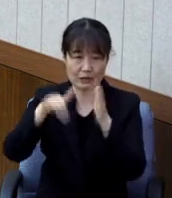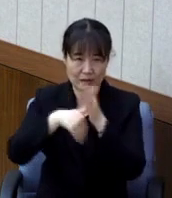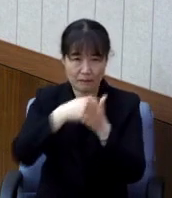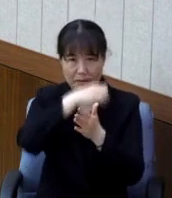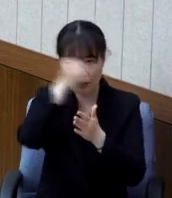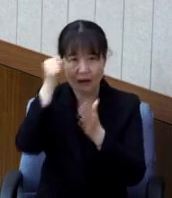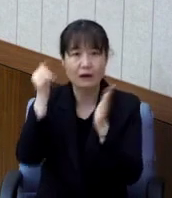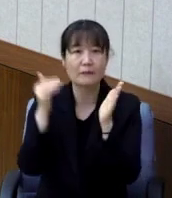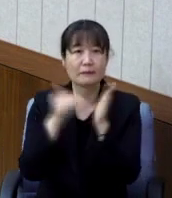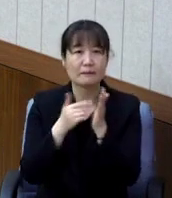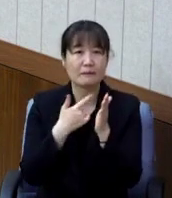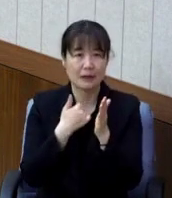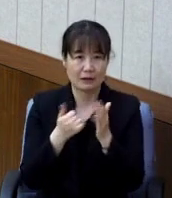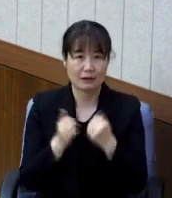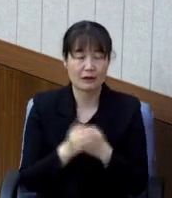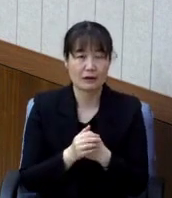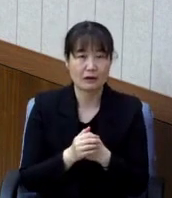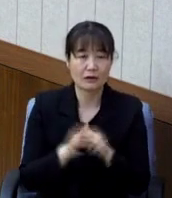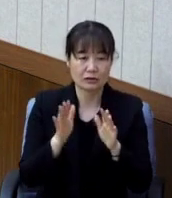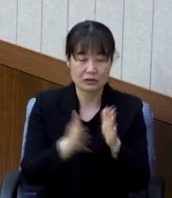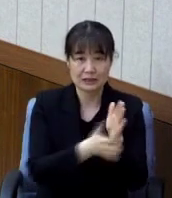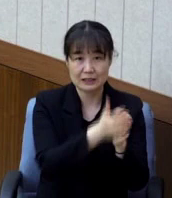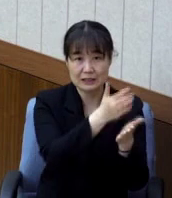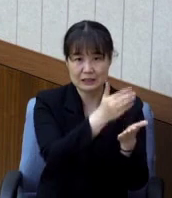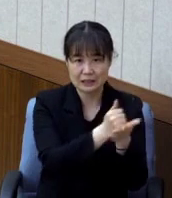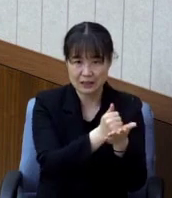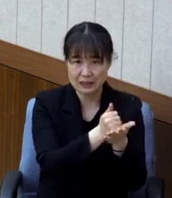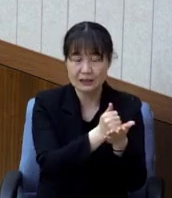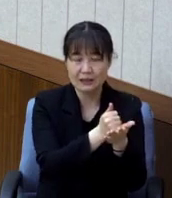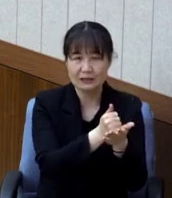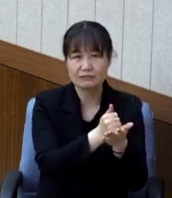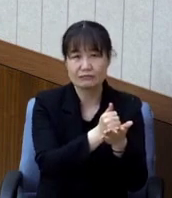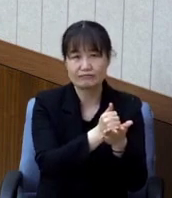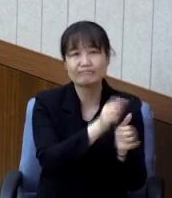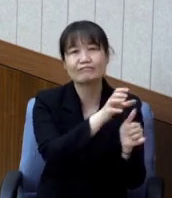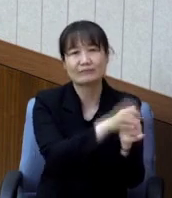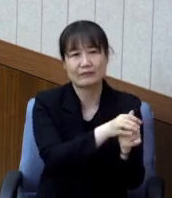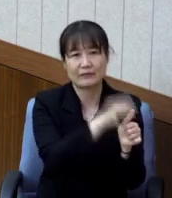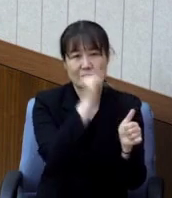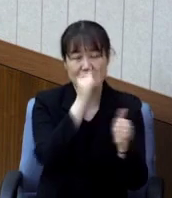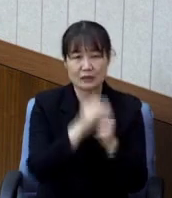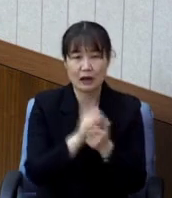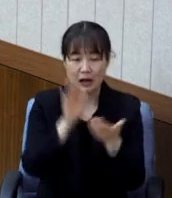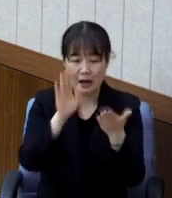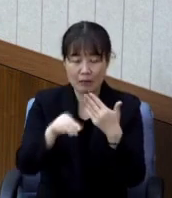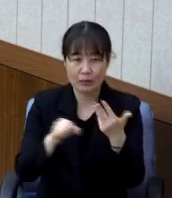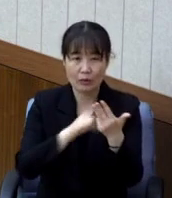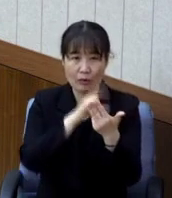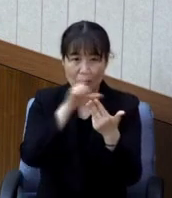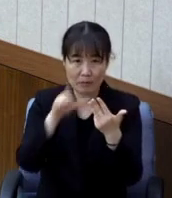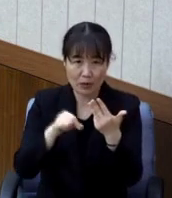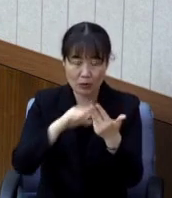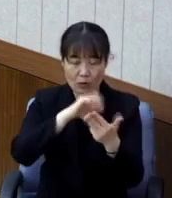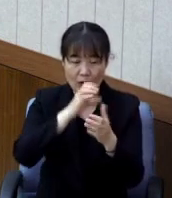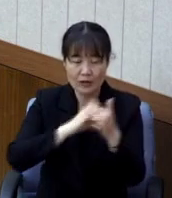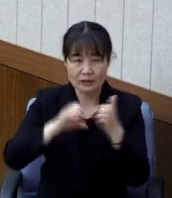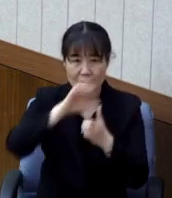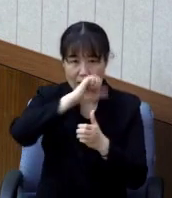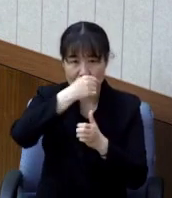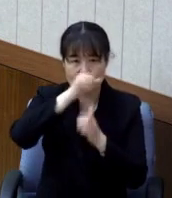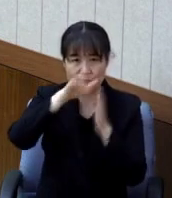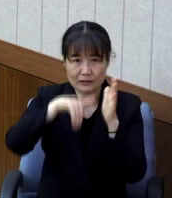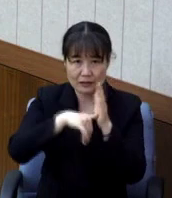있습니다. 이제는 명확히 김동근 시장의 시간입니다. 8월 2차 추경에 청년 참여 예산을